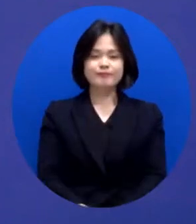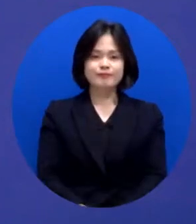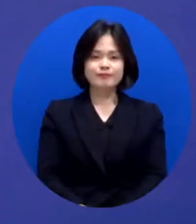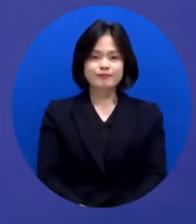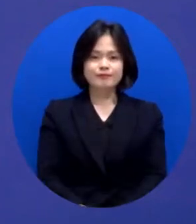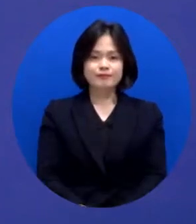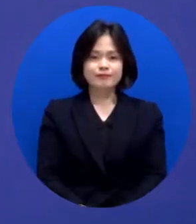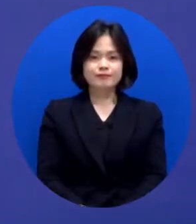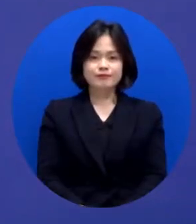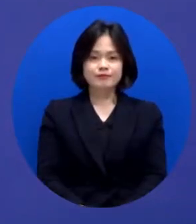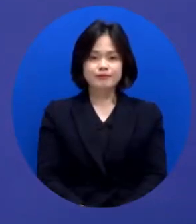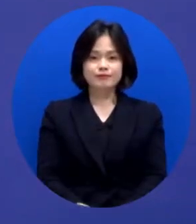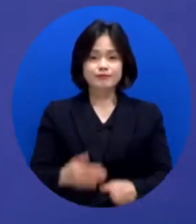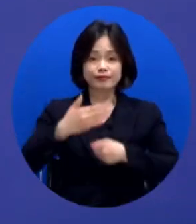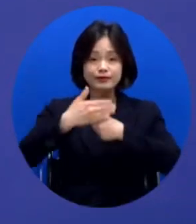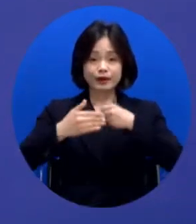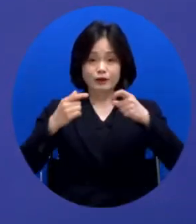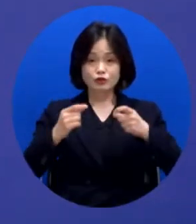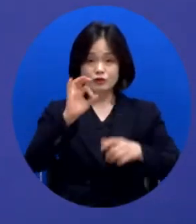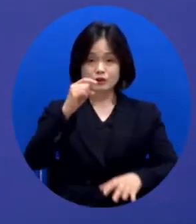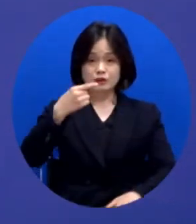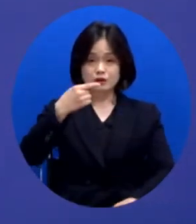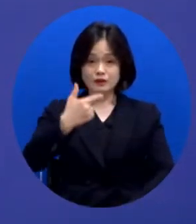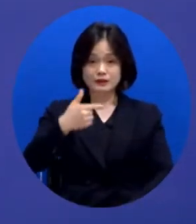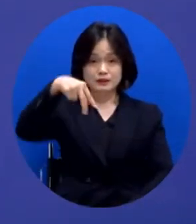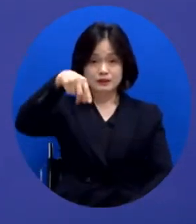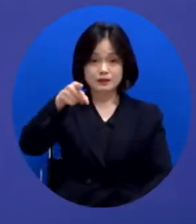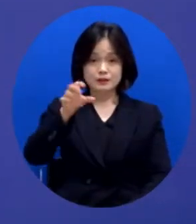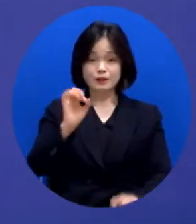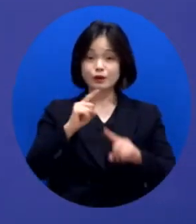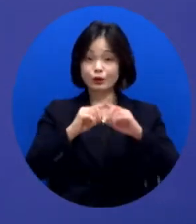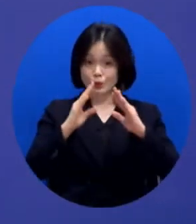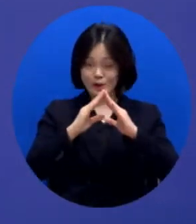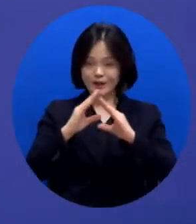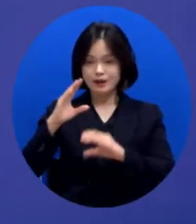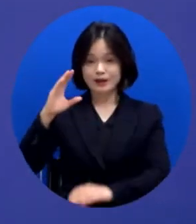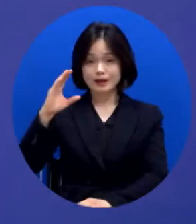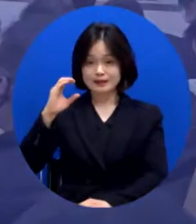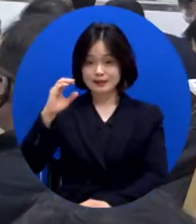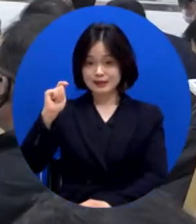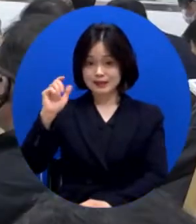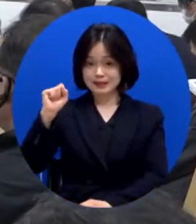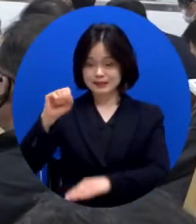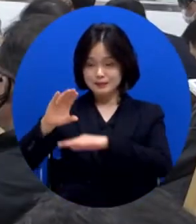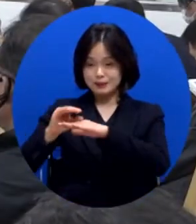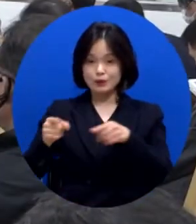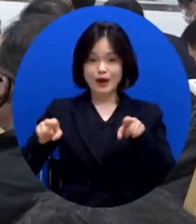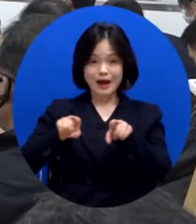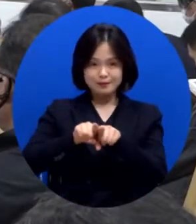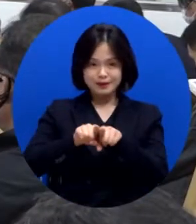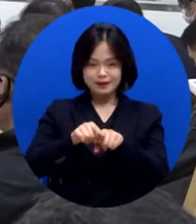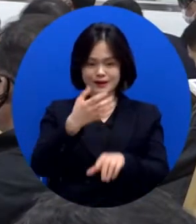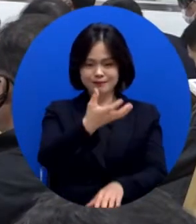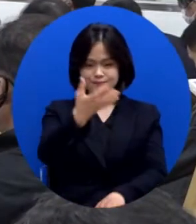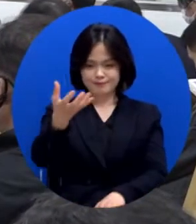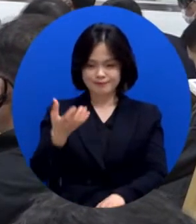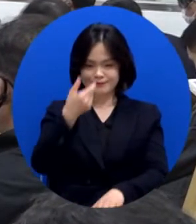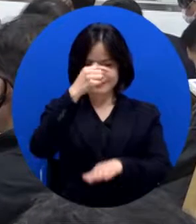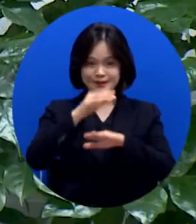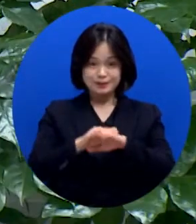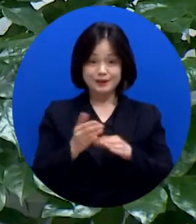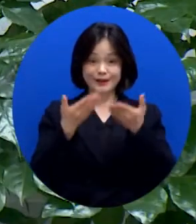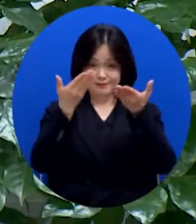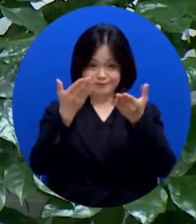대구행 선교회가 cts 대구방송 과 함께 하는 수요 예배를 드렸습니다 술의 앱에서 은